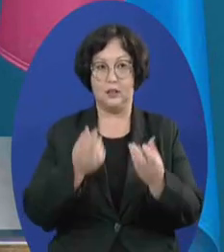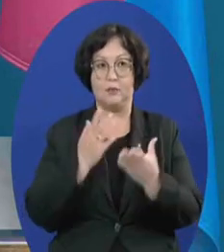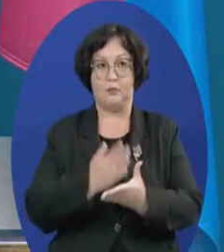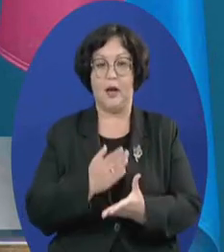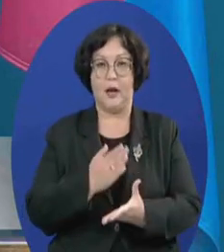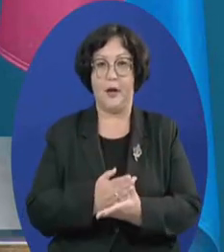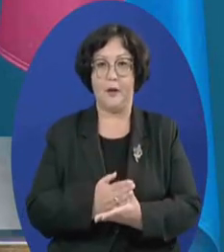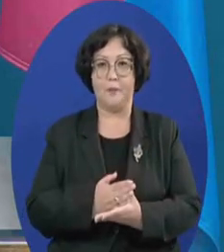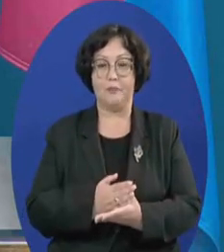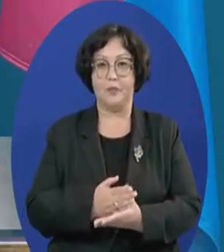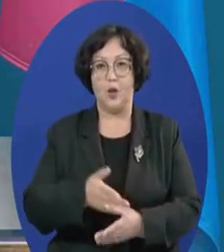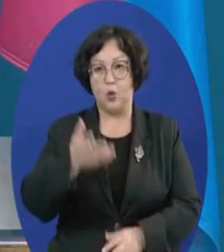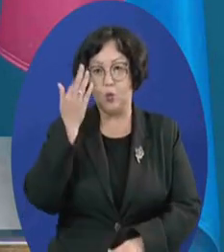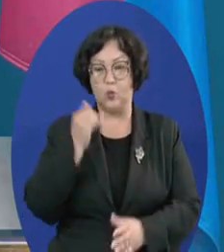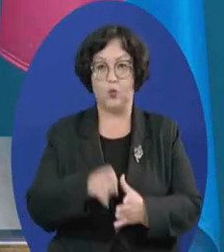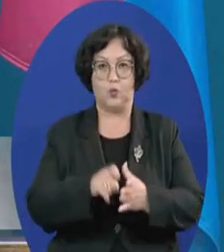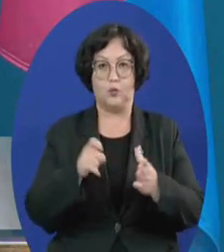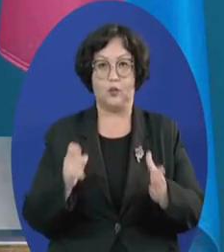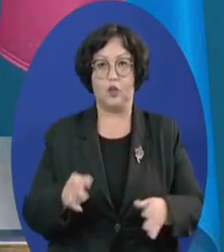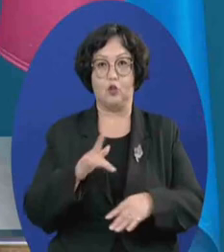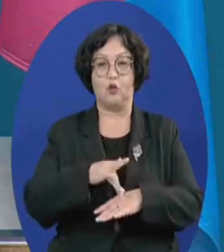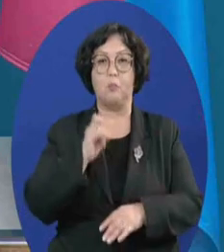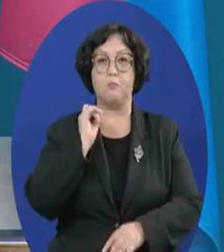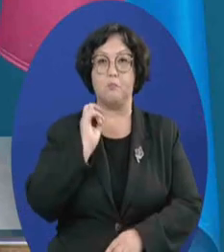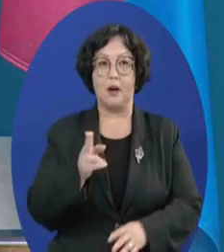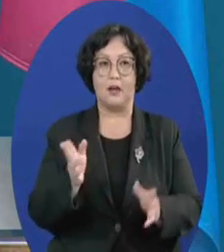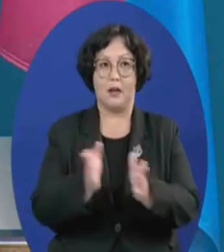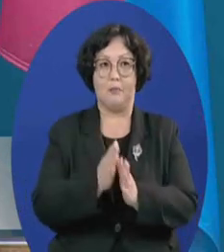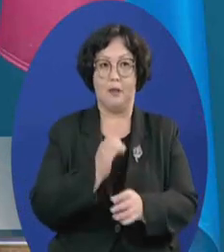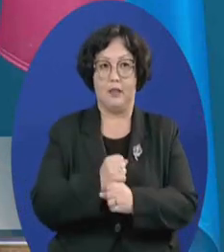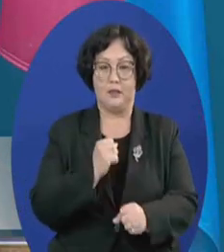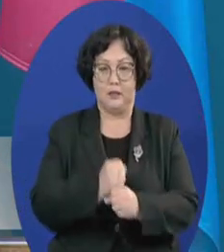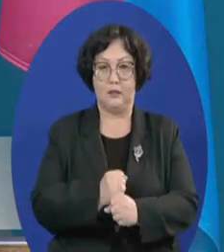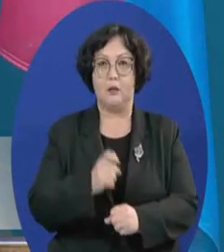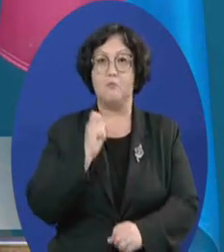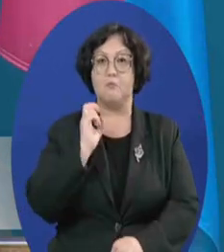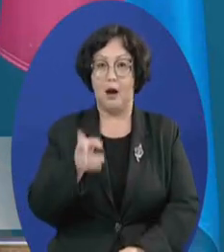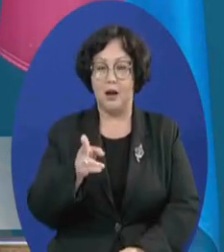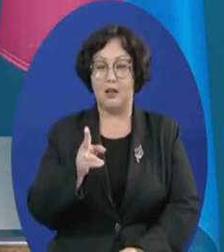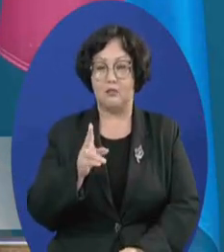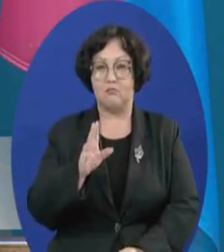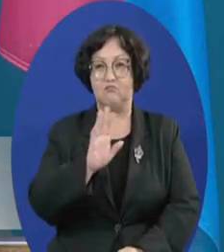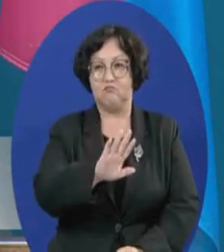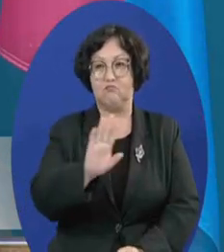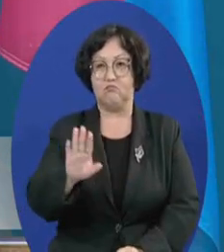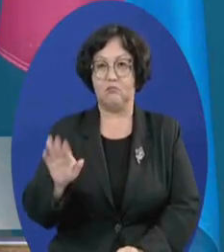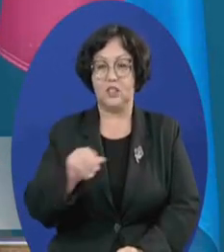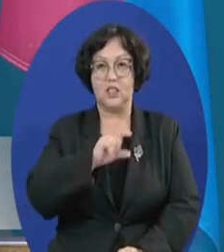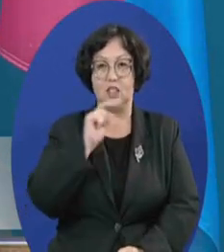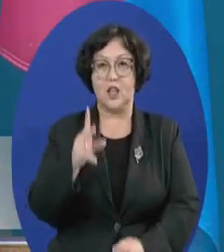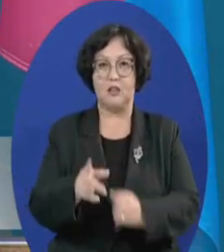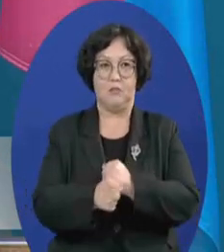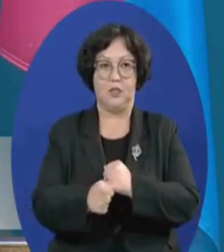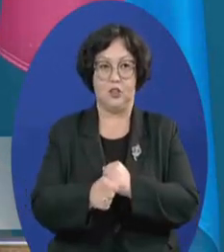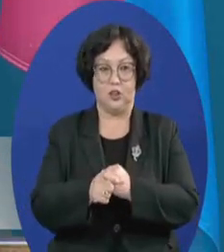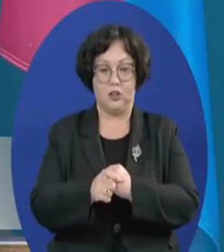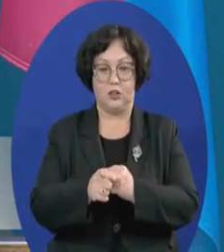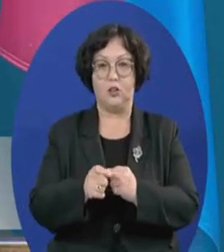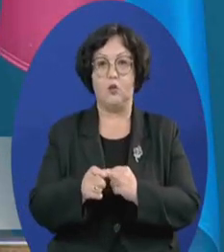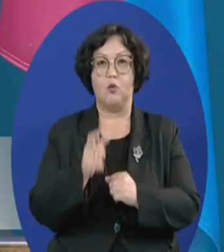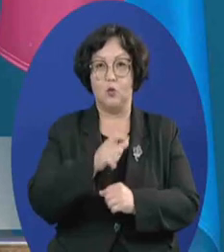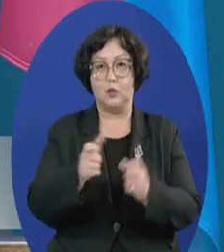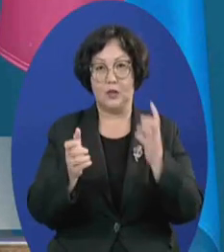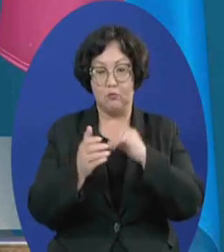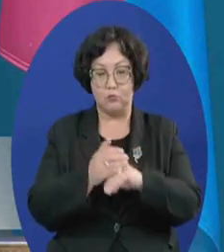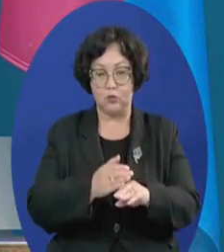гаргалаа. За ингээд ойрын хугацаанд төв банктай хамтарч за мөн одоо банкуд буюу энэ зээлийн мэрэгжлийн институцуудыг